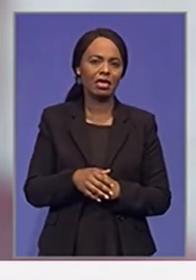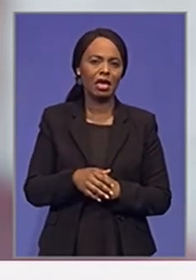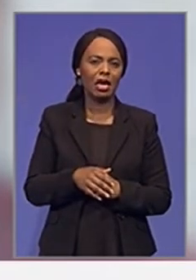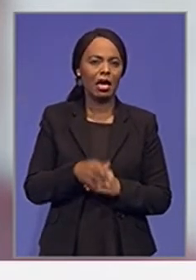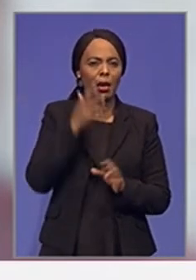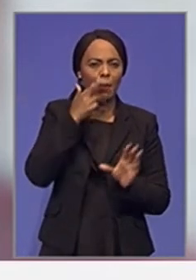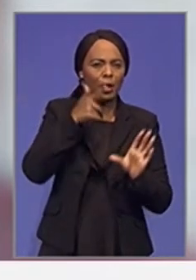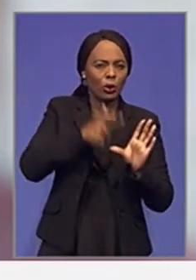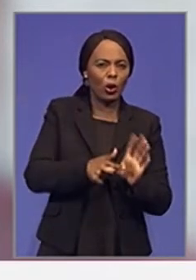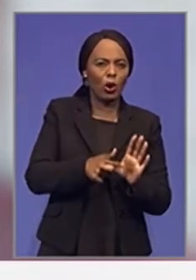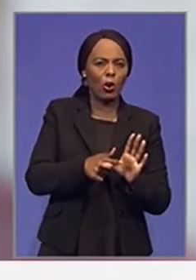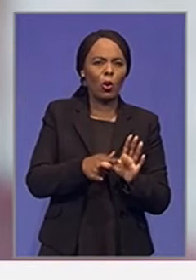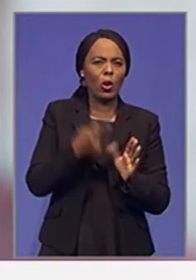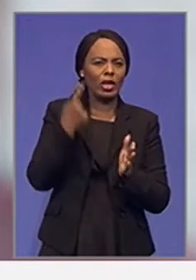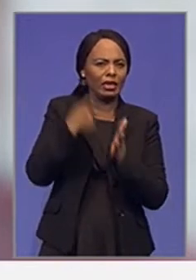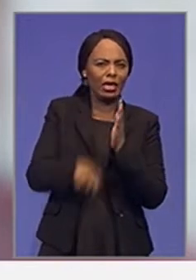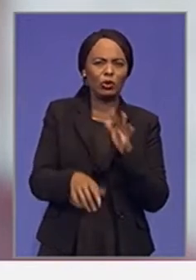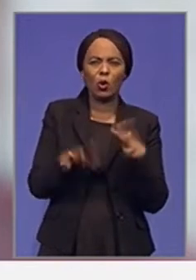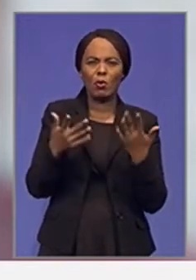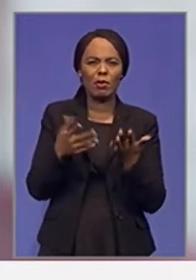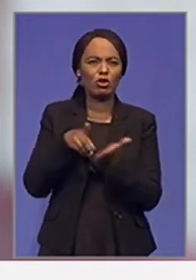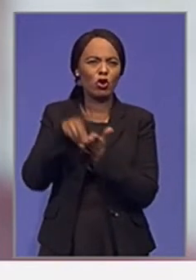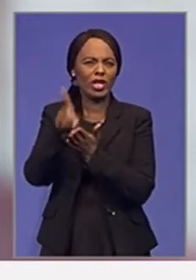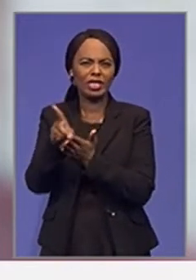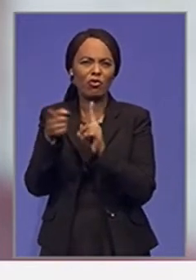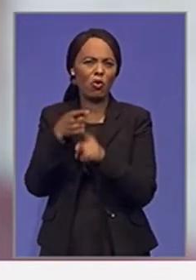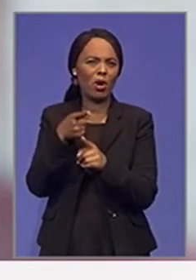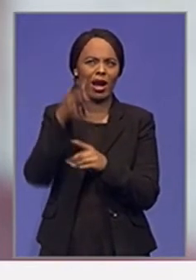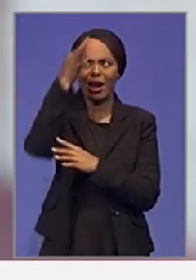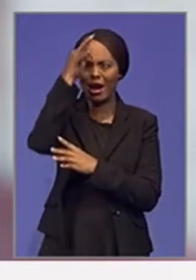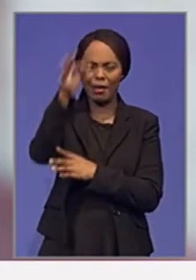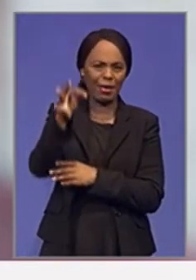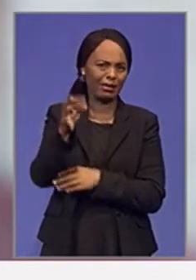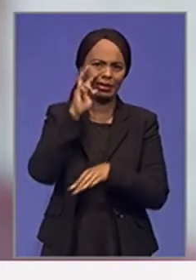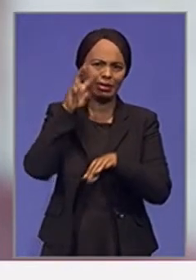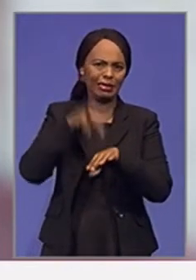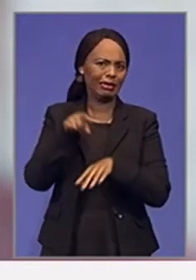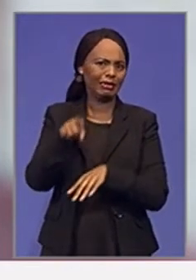for the national government because of